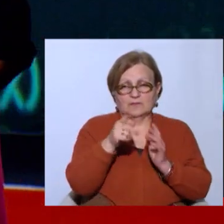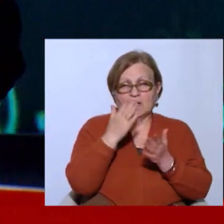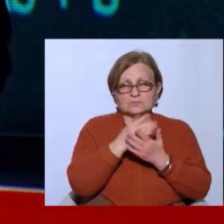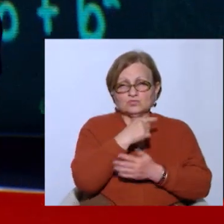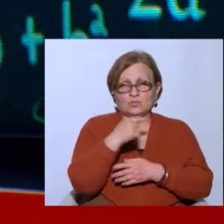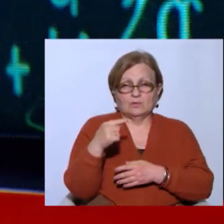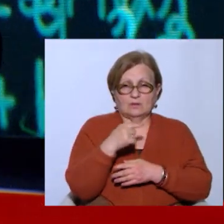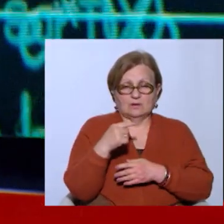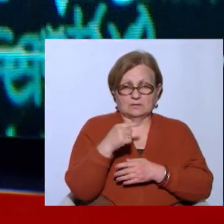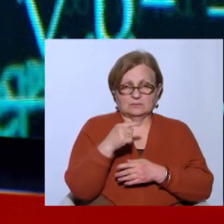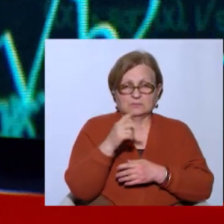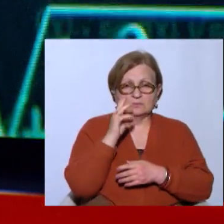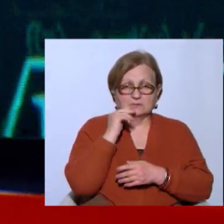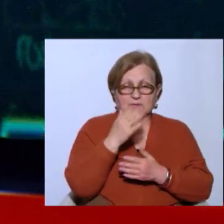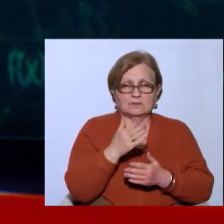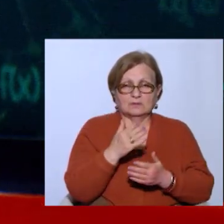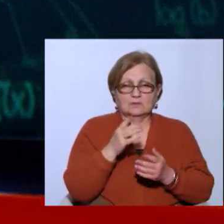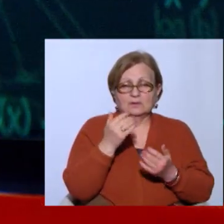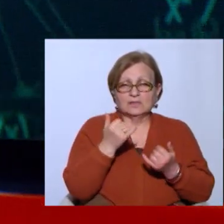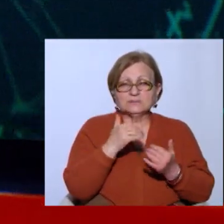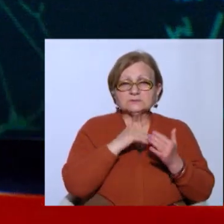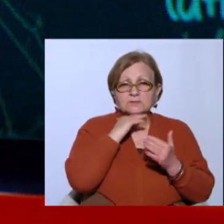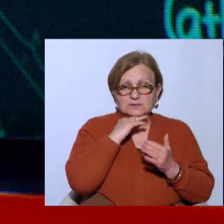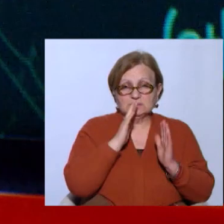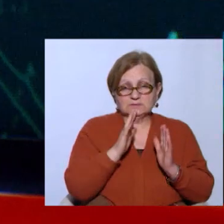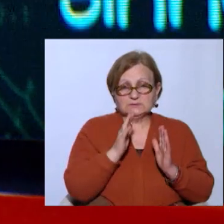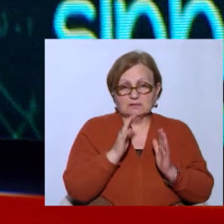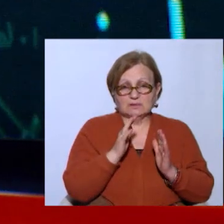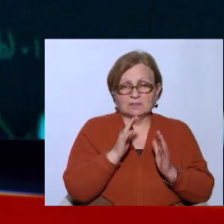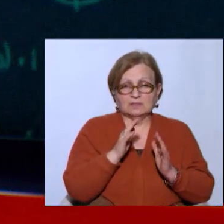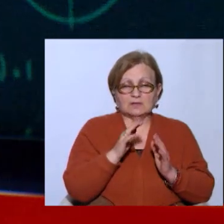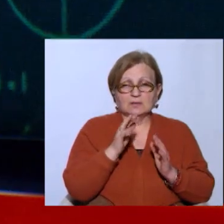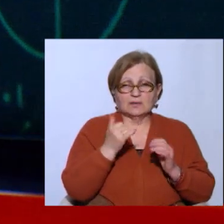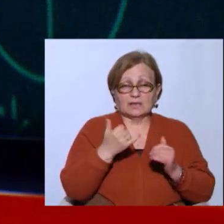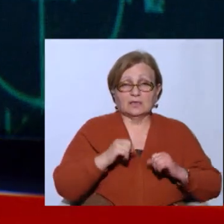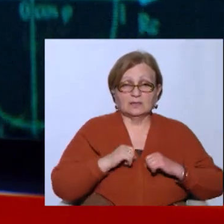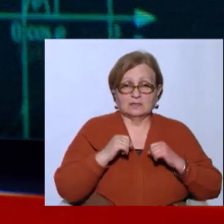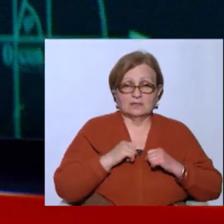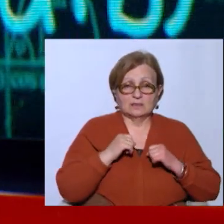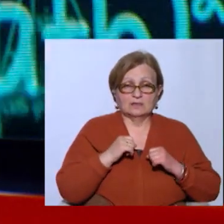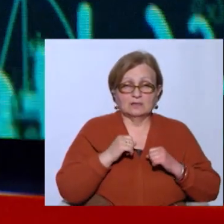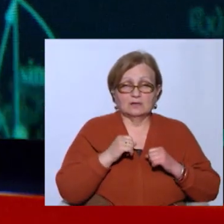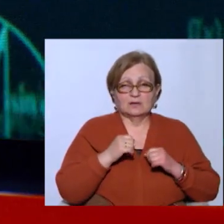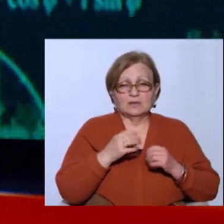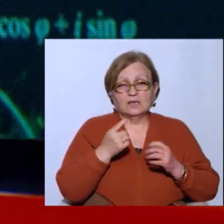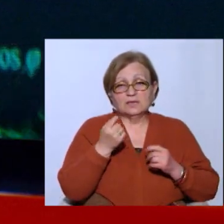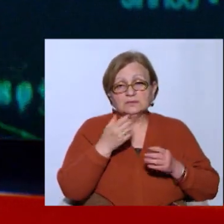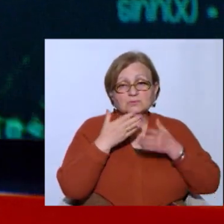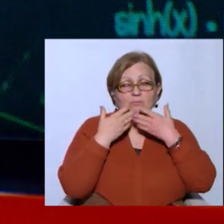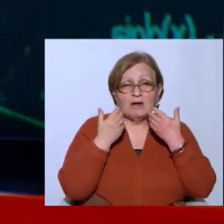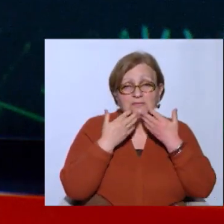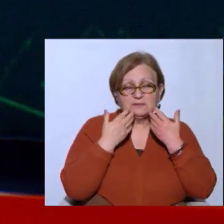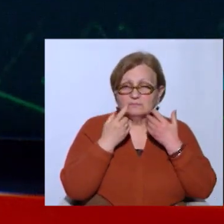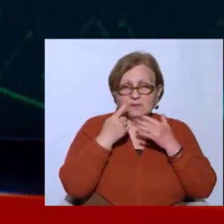რიცხვია. ჯერჯერობით ამასაკში ეს საკმარისია რომ იცოდეთ. ამაზე ივარჯიშეთ. ანუ თითქოს მარტივია, მაგრამ არც